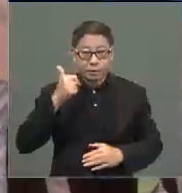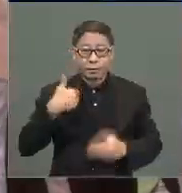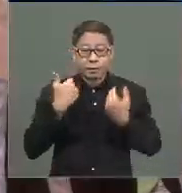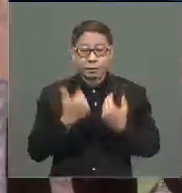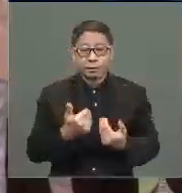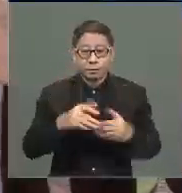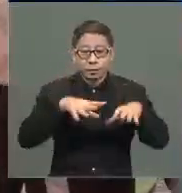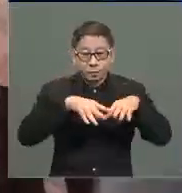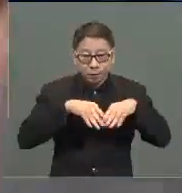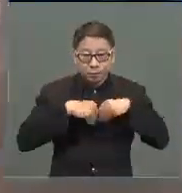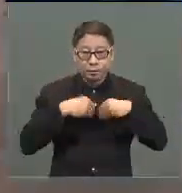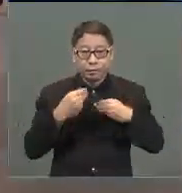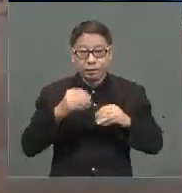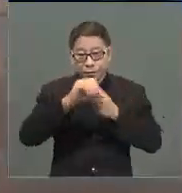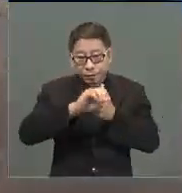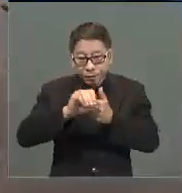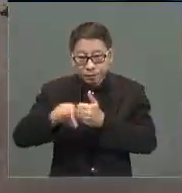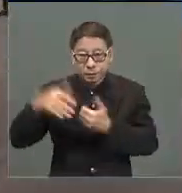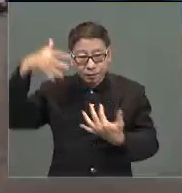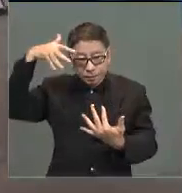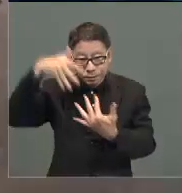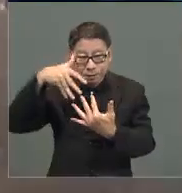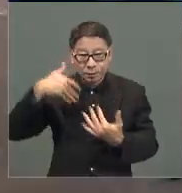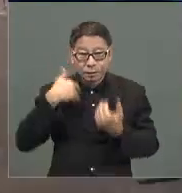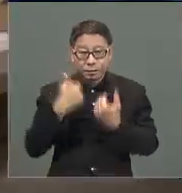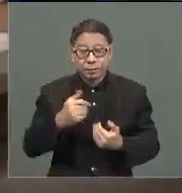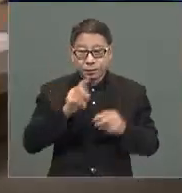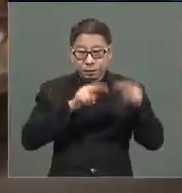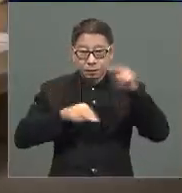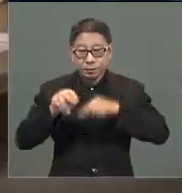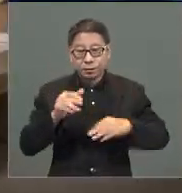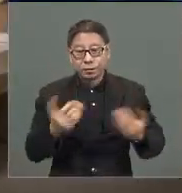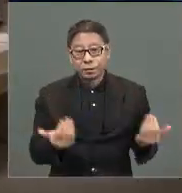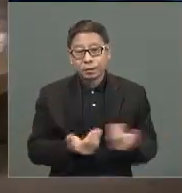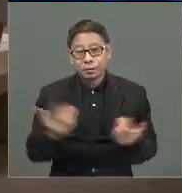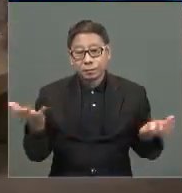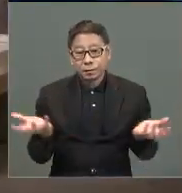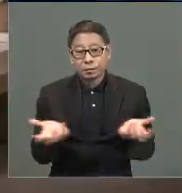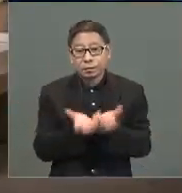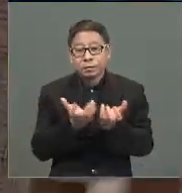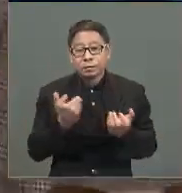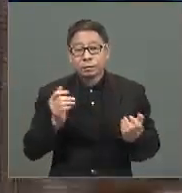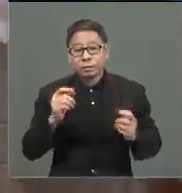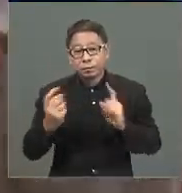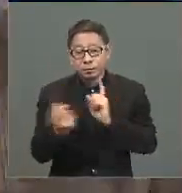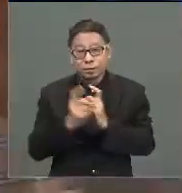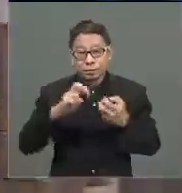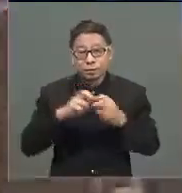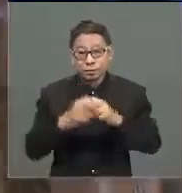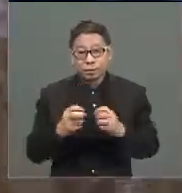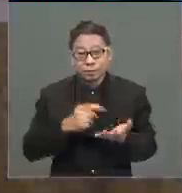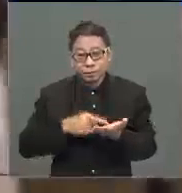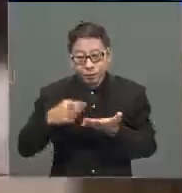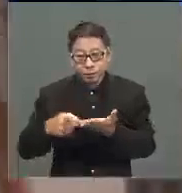นะคะเพื่อที่จะรับคำแนะนำจากนักจิตวิทยาในการดูแลบุตรหลานที่ได้รับผลกระทบซึ่งก็พบว่าปัญหาที่ขอ